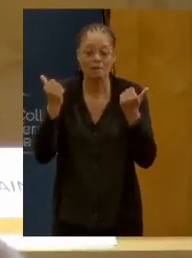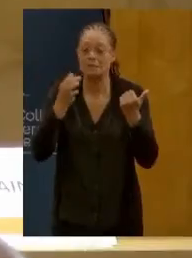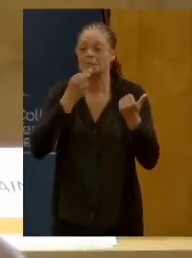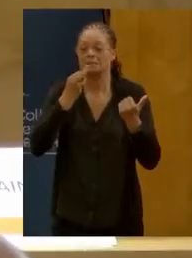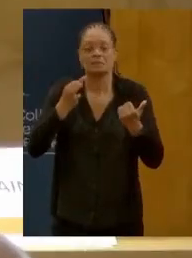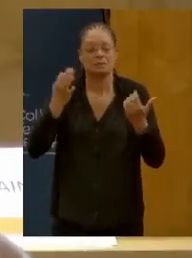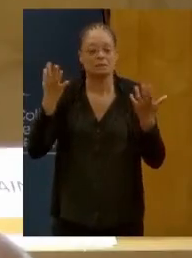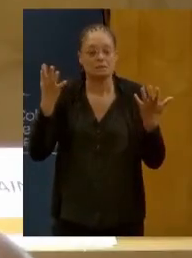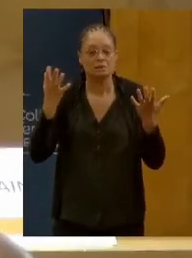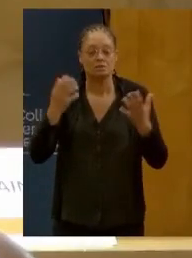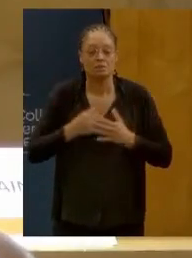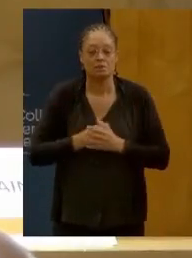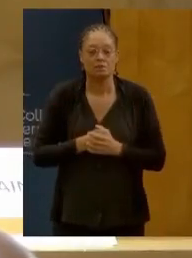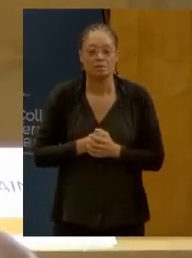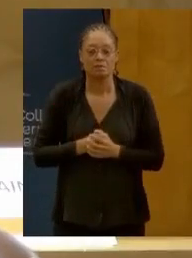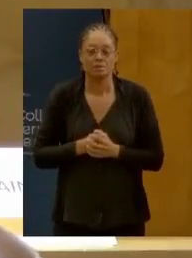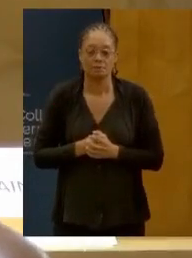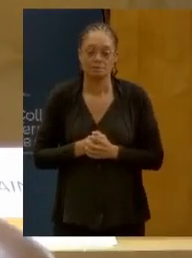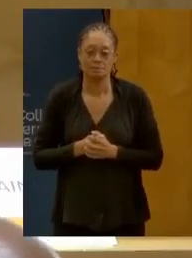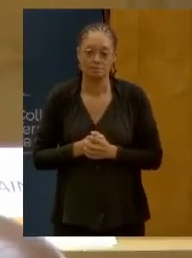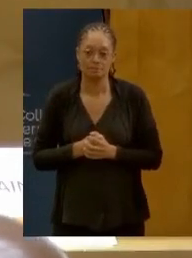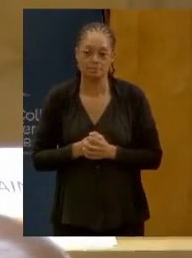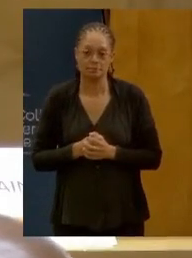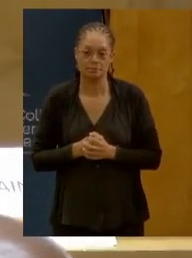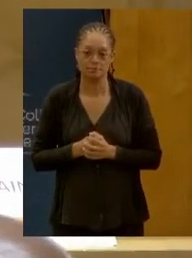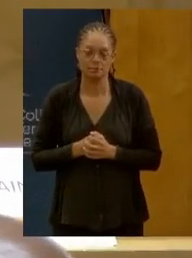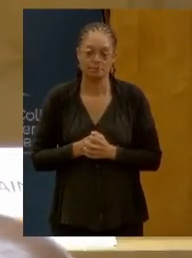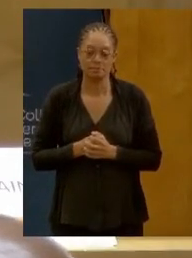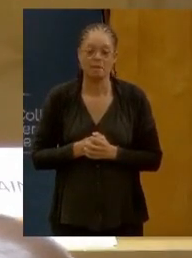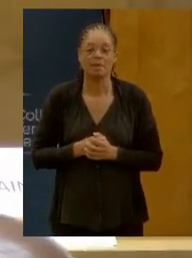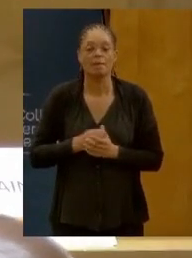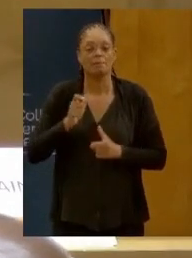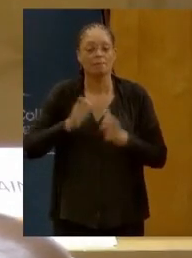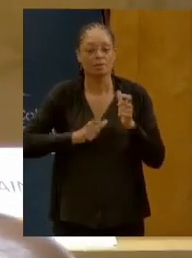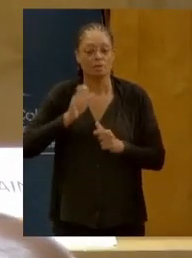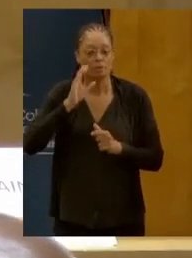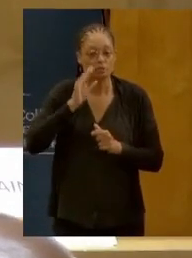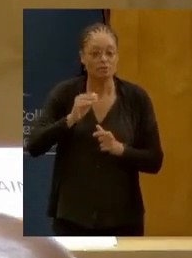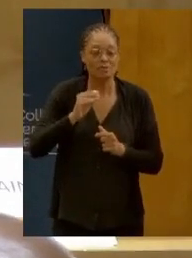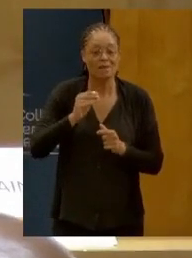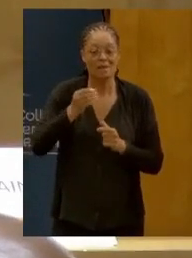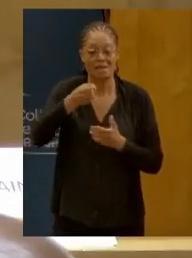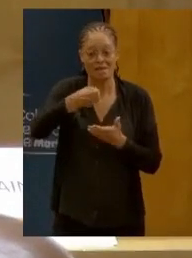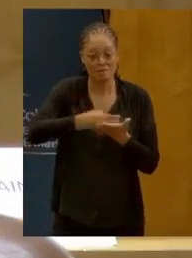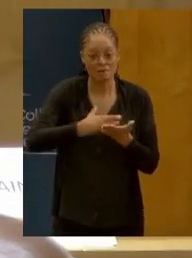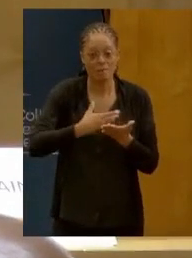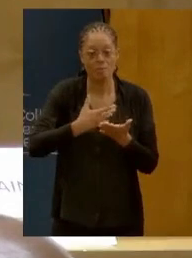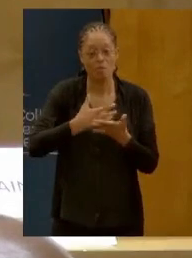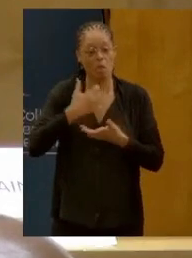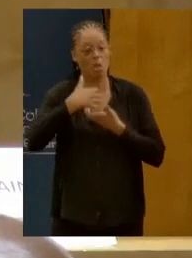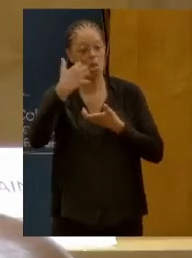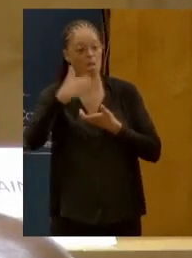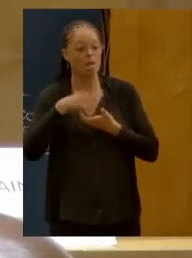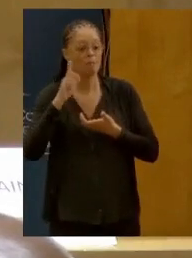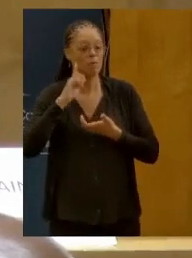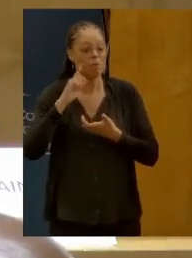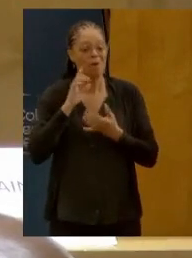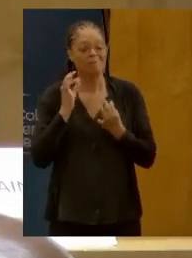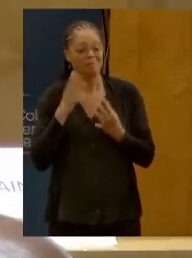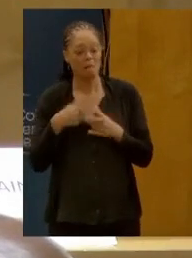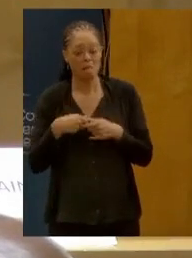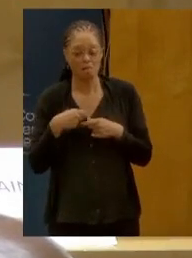c'est-à-dire répercuter ce que les professionnels nous disent et nous engueulent pour dire pourquoi vous prenez tout ça de temps pour nous